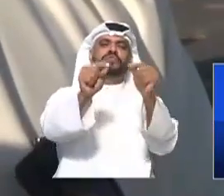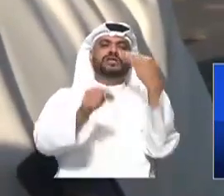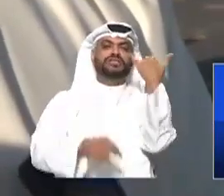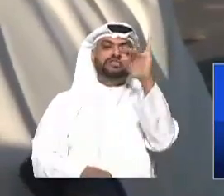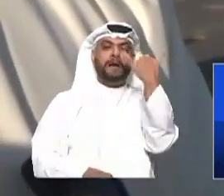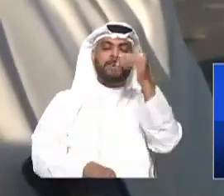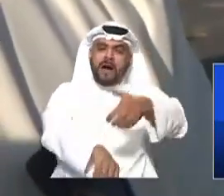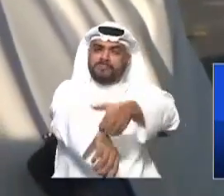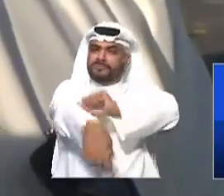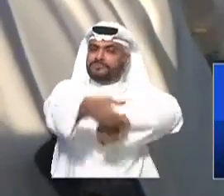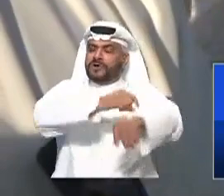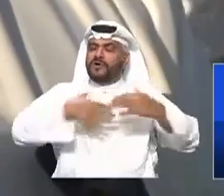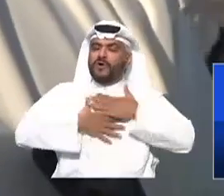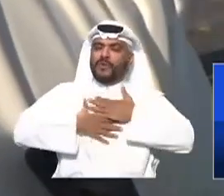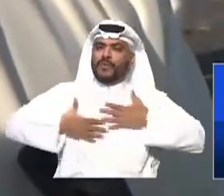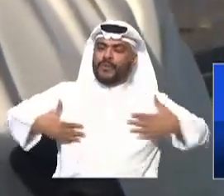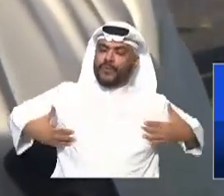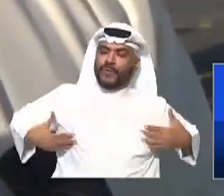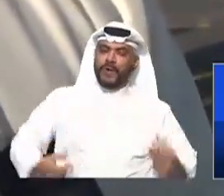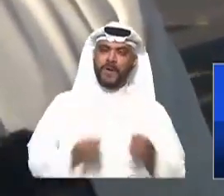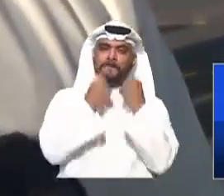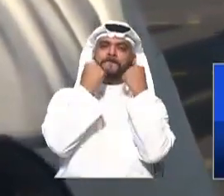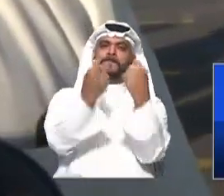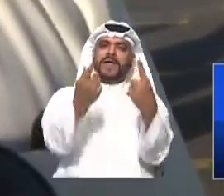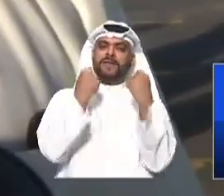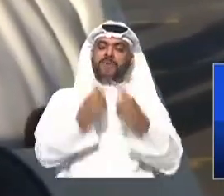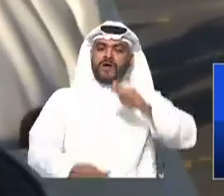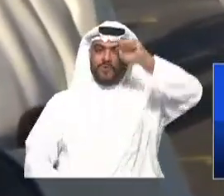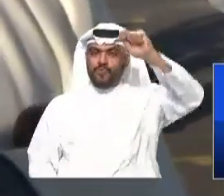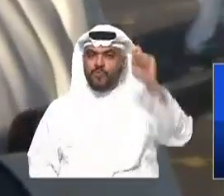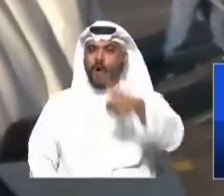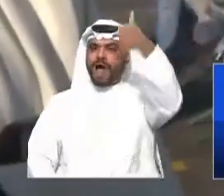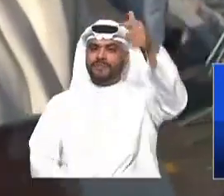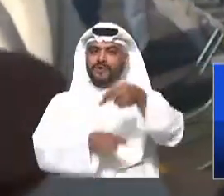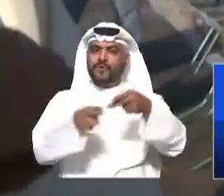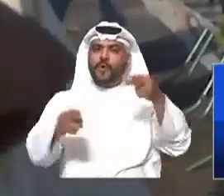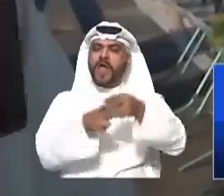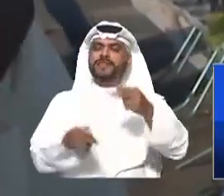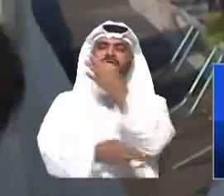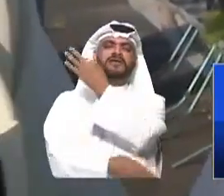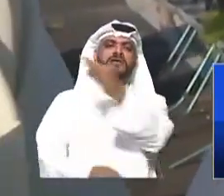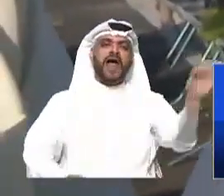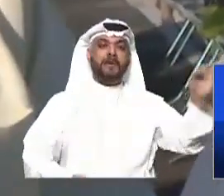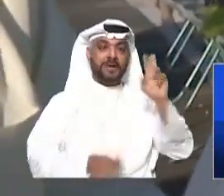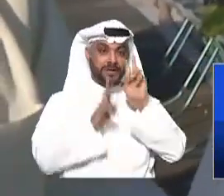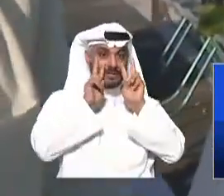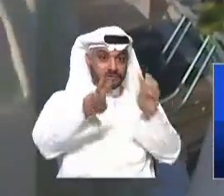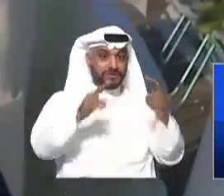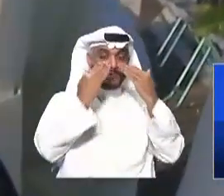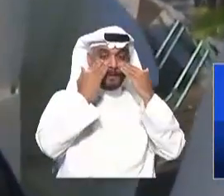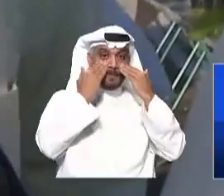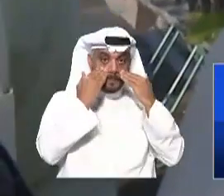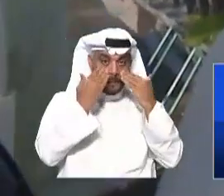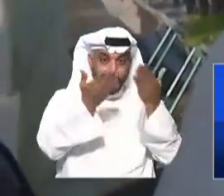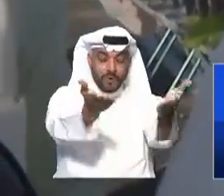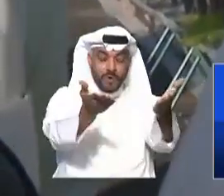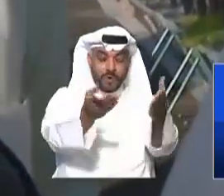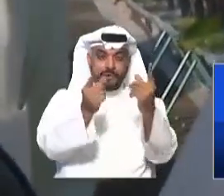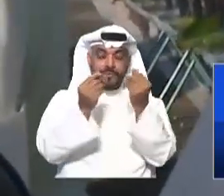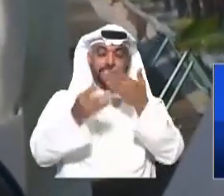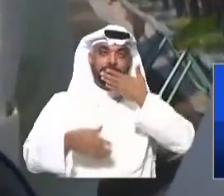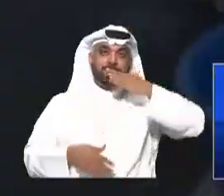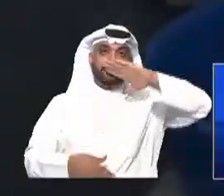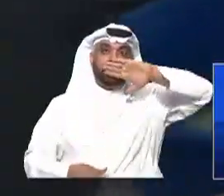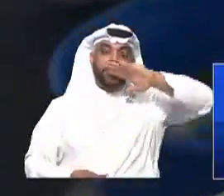المجهود هذا يثلج الصدر كل مواطن كويتي أو مقيم على هذا البلد، لأن اللي شفناه من إنتاج من خير